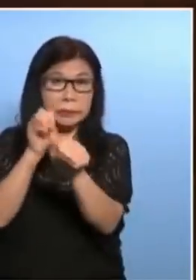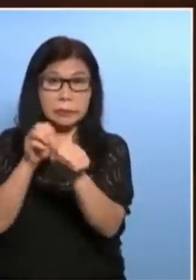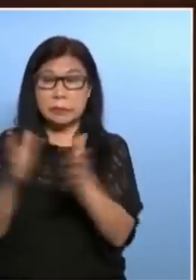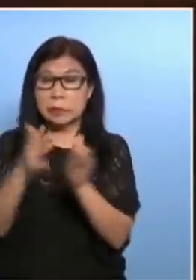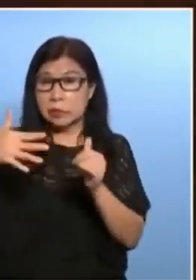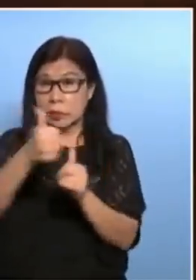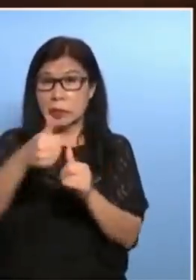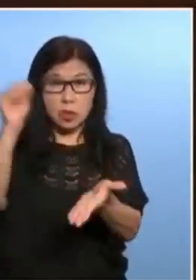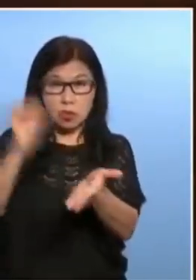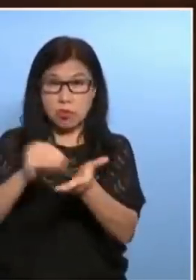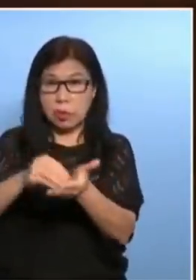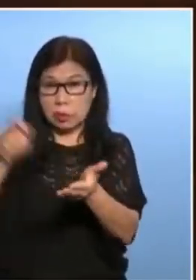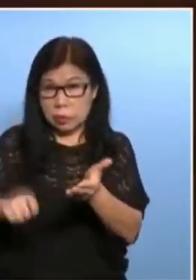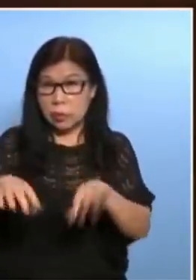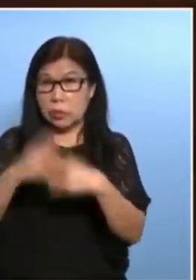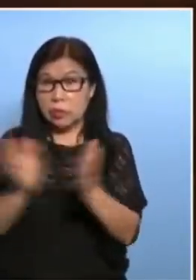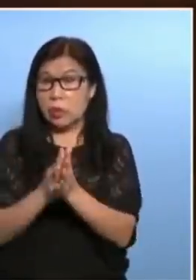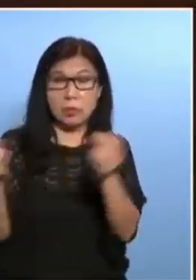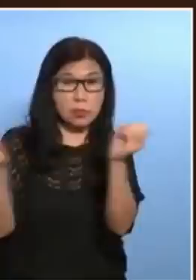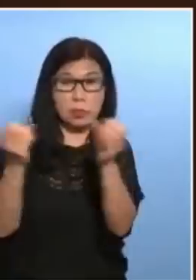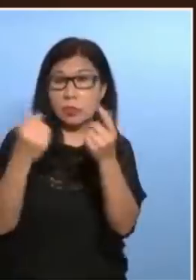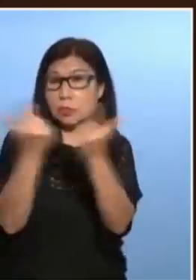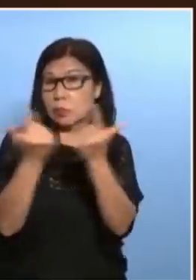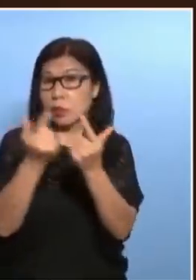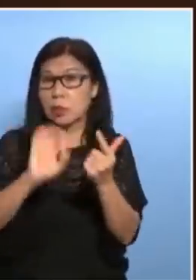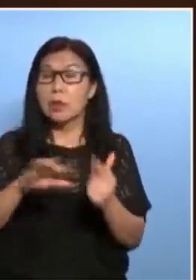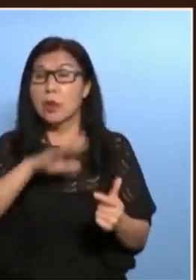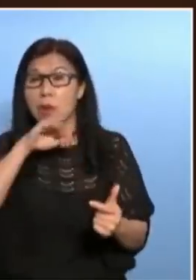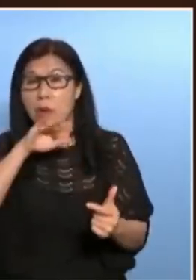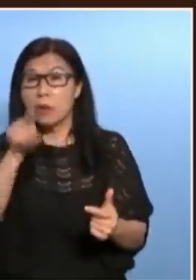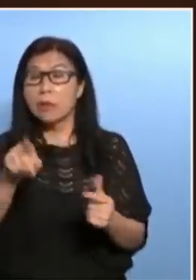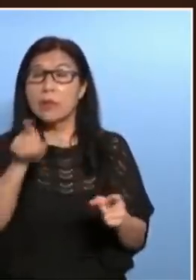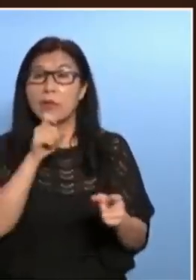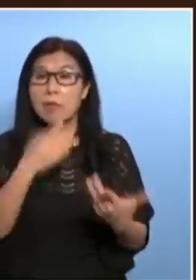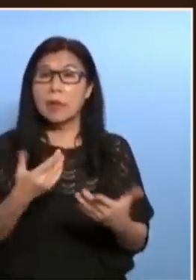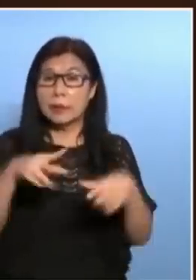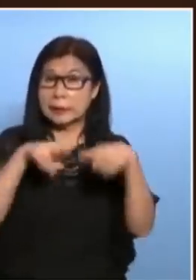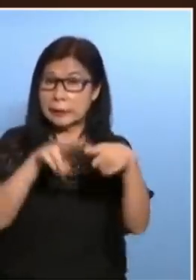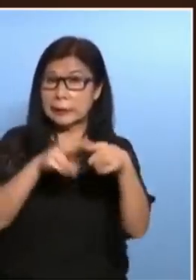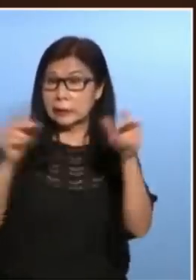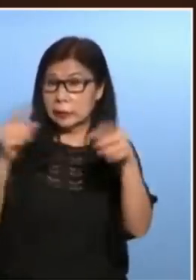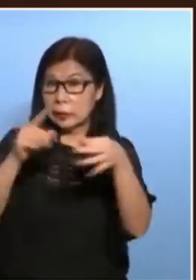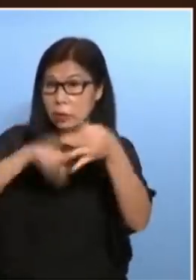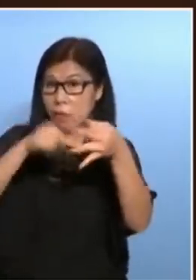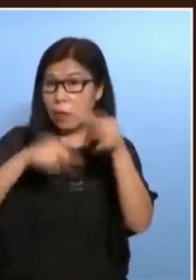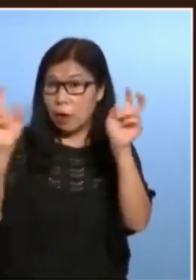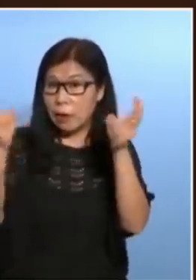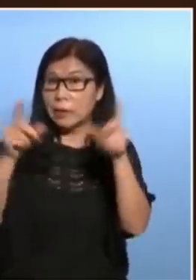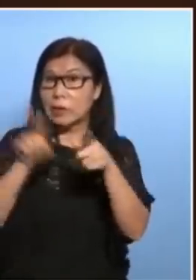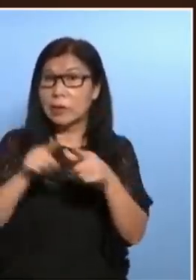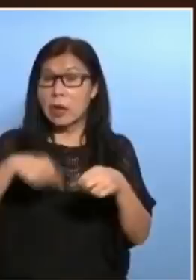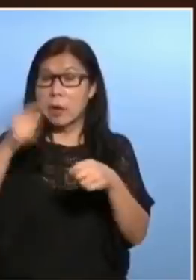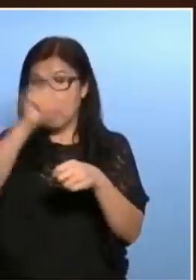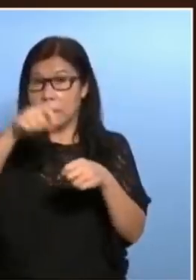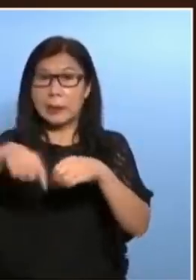主席的裁決是不容辯論。 主席，我其實不是辯論的， 如果你 我是嘗試引這個作為一個例子。 有問題的你可以